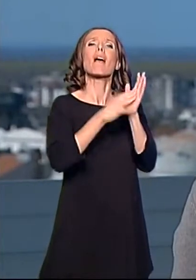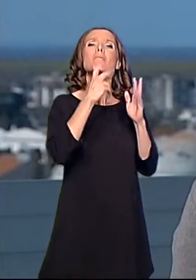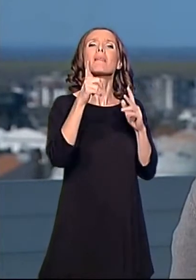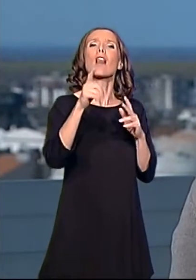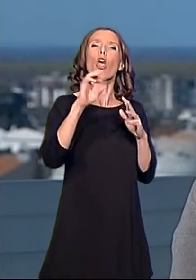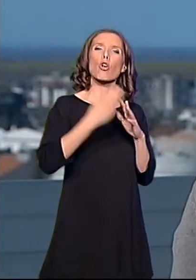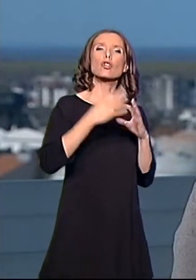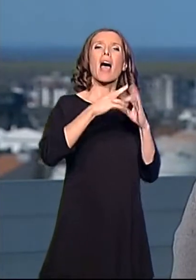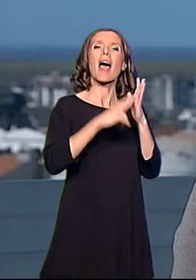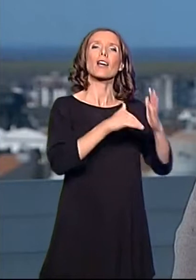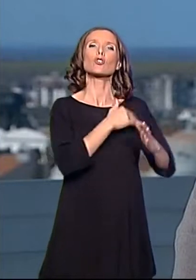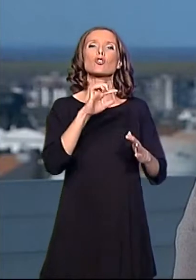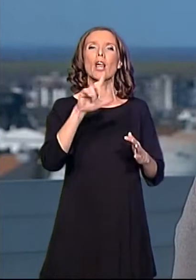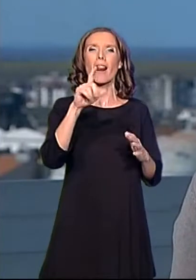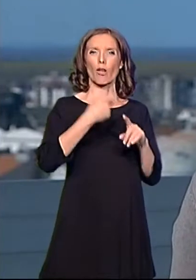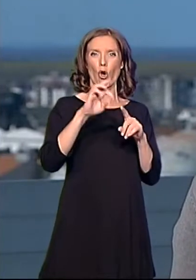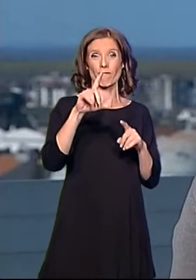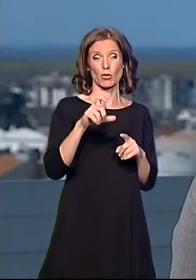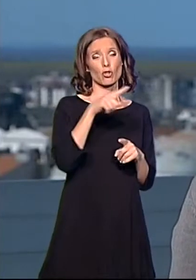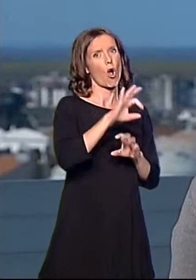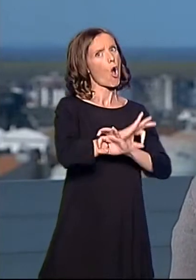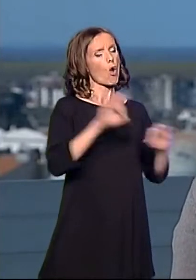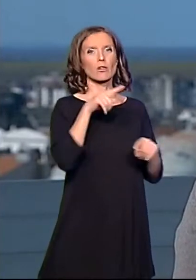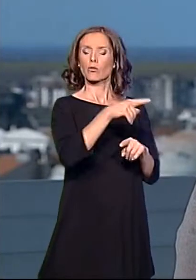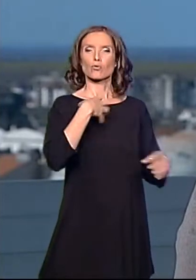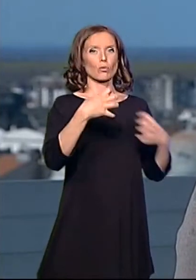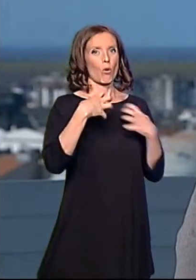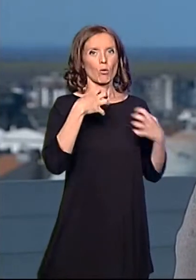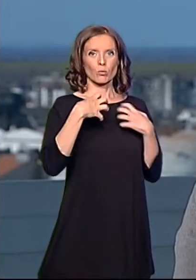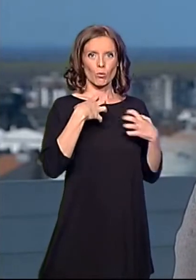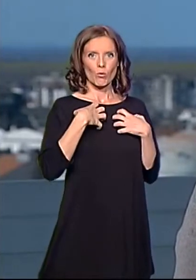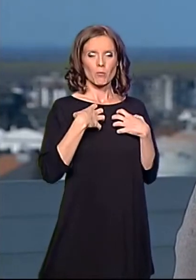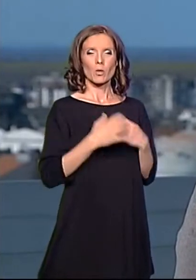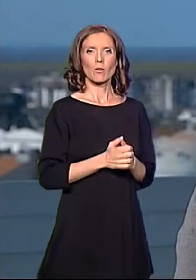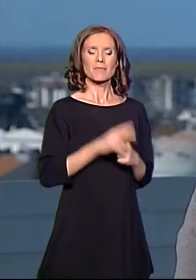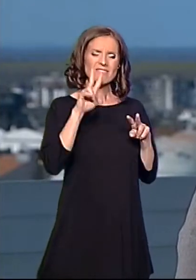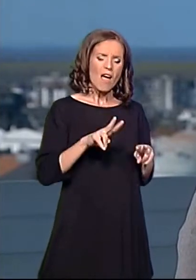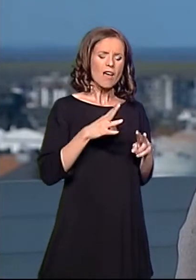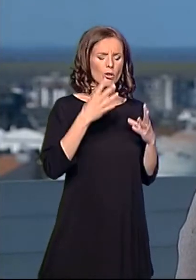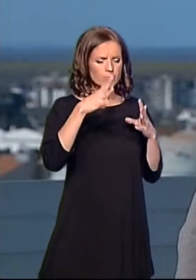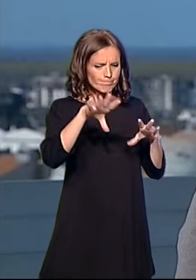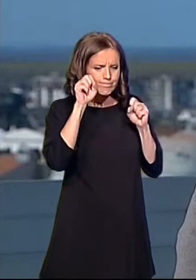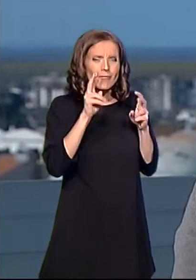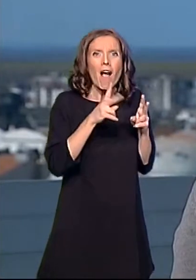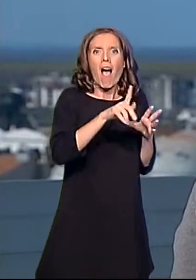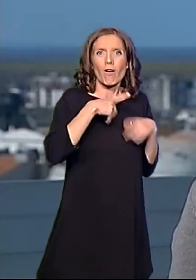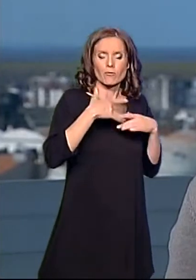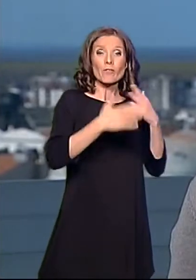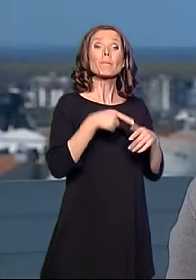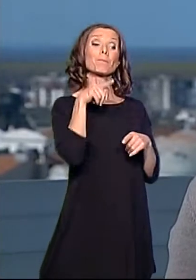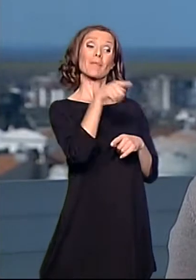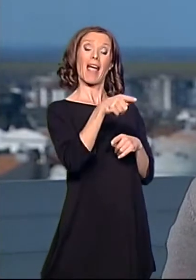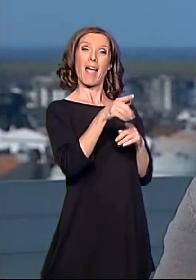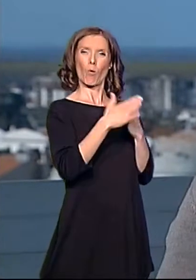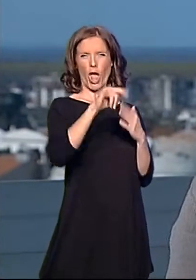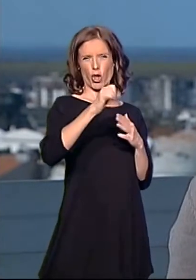on to onako baš odradio punog srca. To što je meni bilo zanimljivo, on je, znači, dečko koji ima